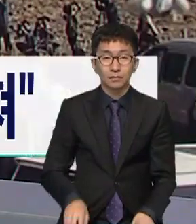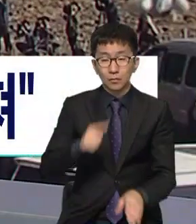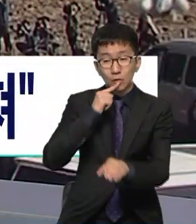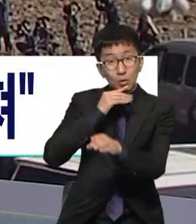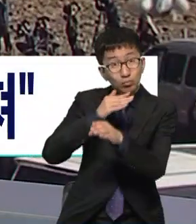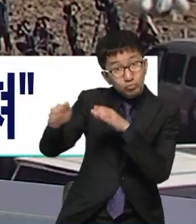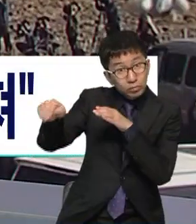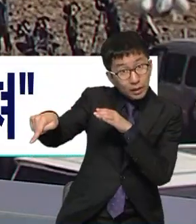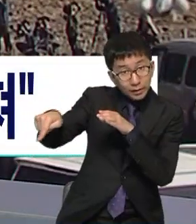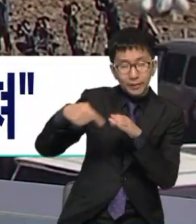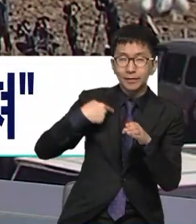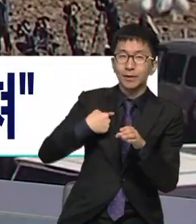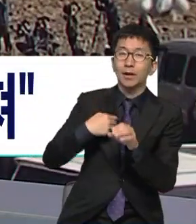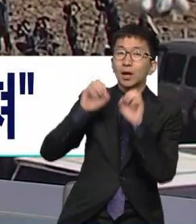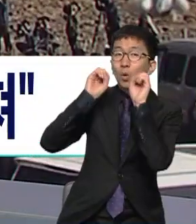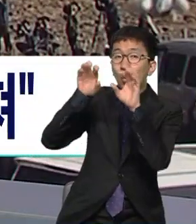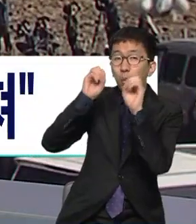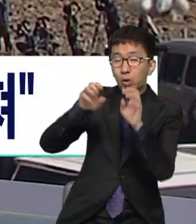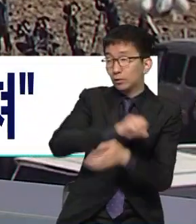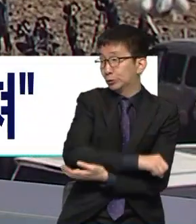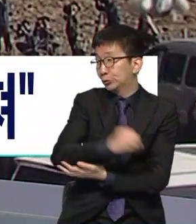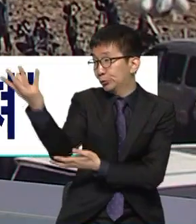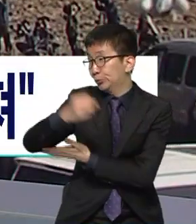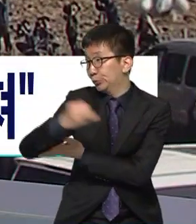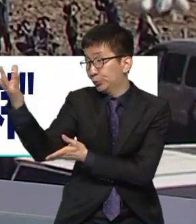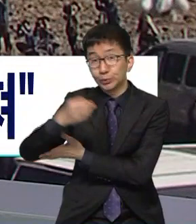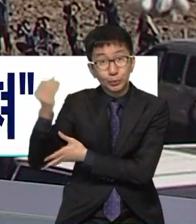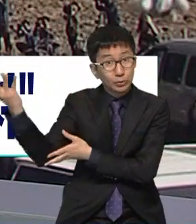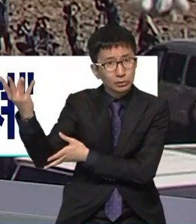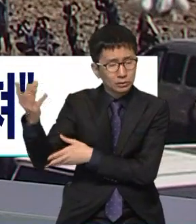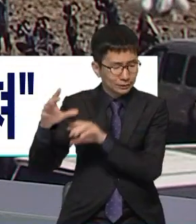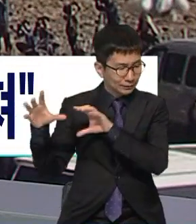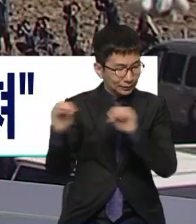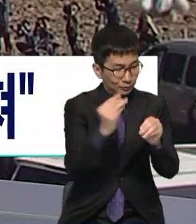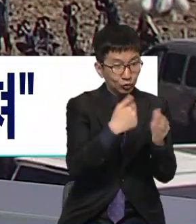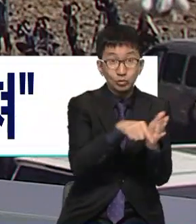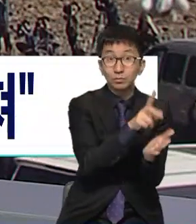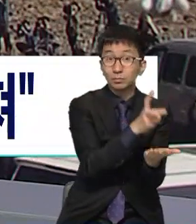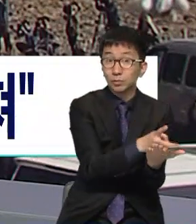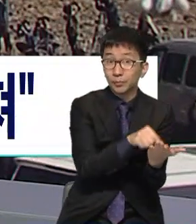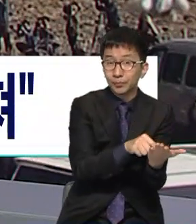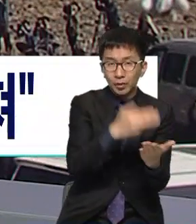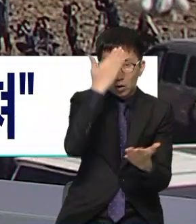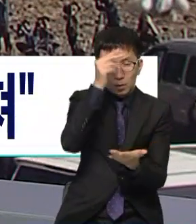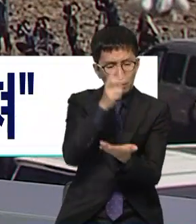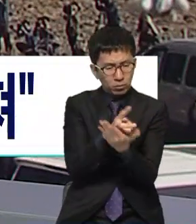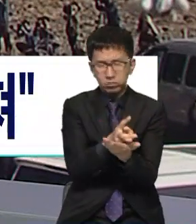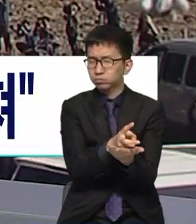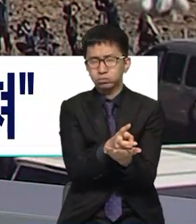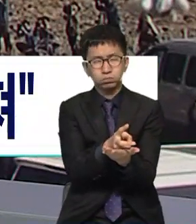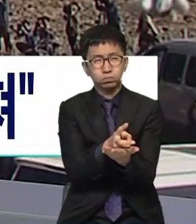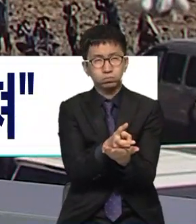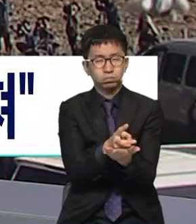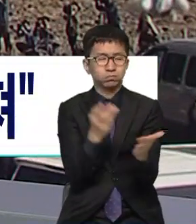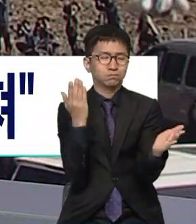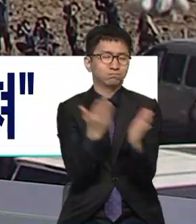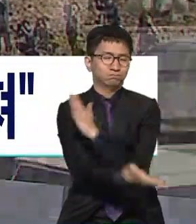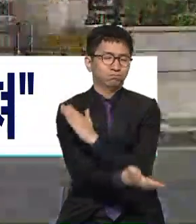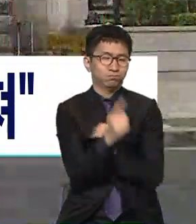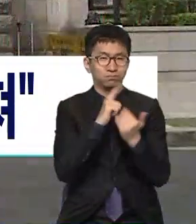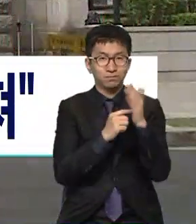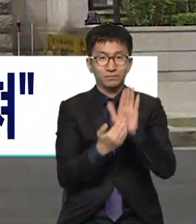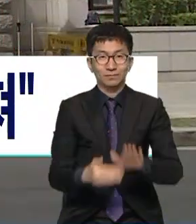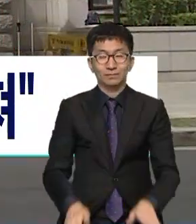접경 지역에서 대북전단 살포를 규제하는 이른바 대북전단금지법이 헌법에 어긋난다는 헌법재판소